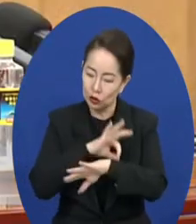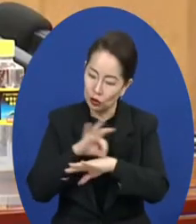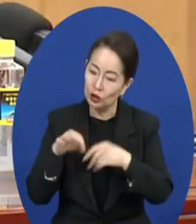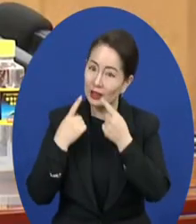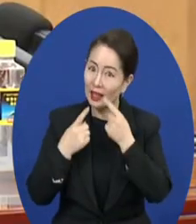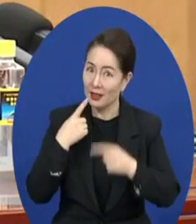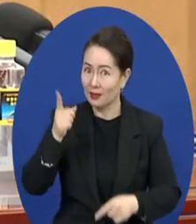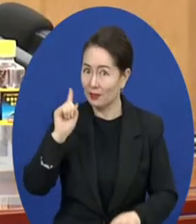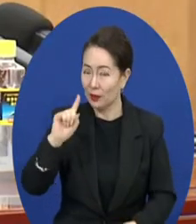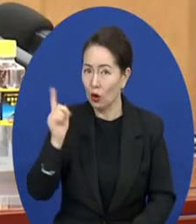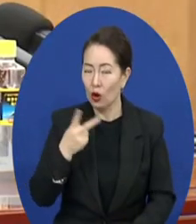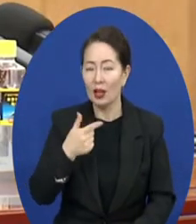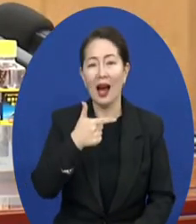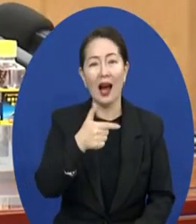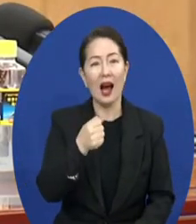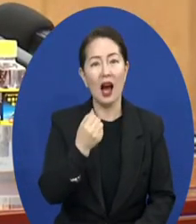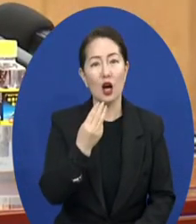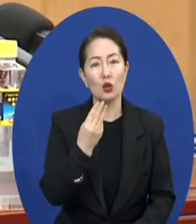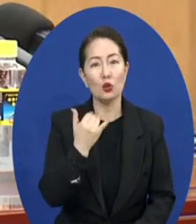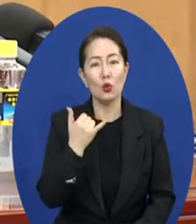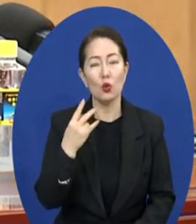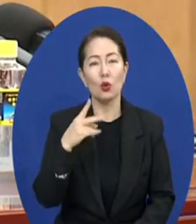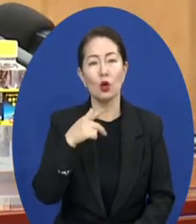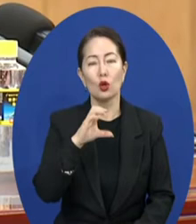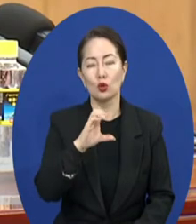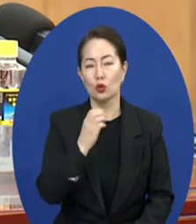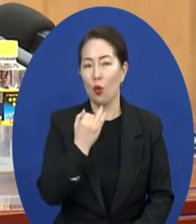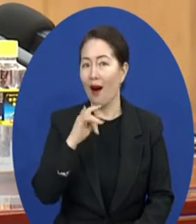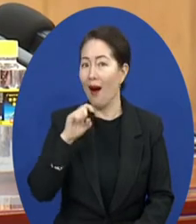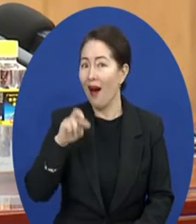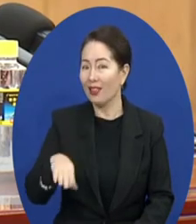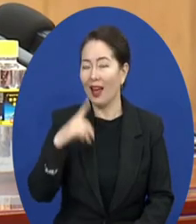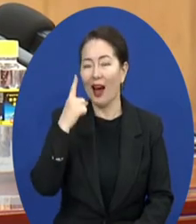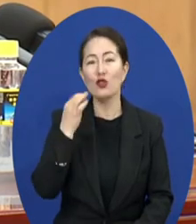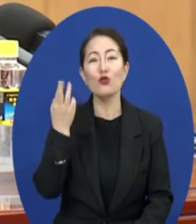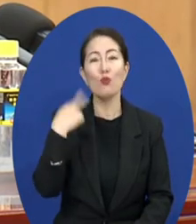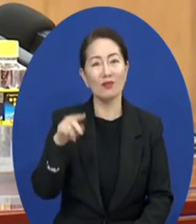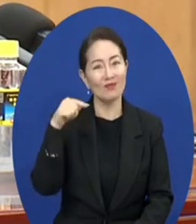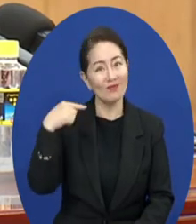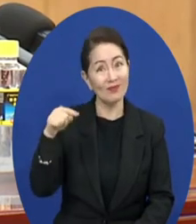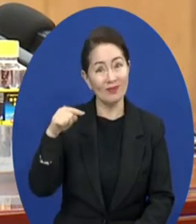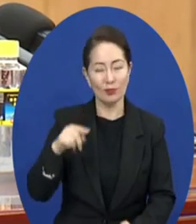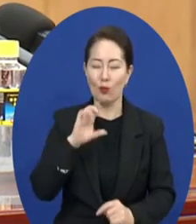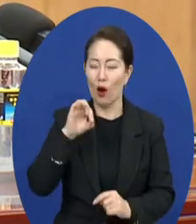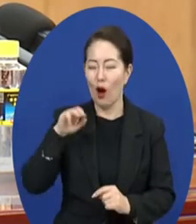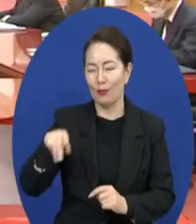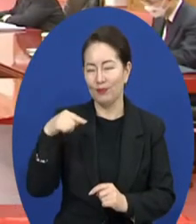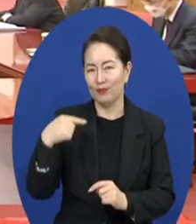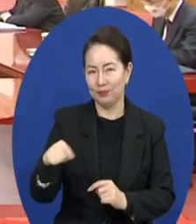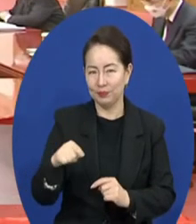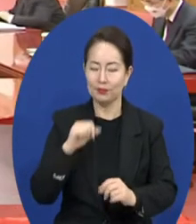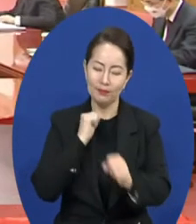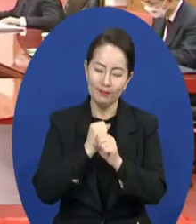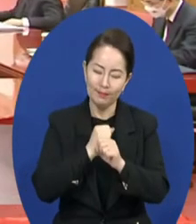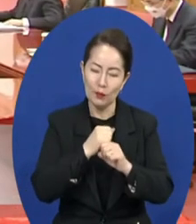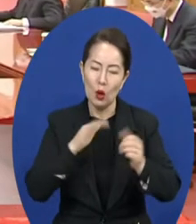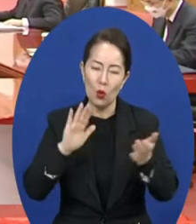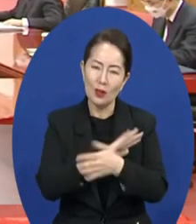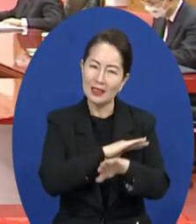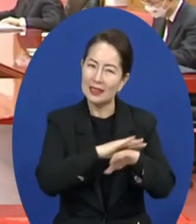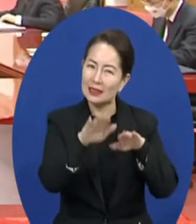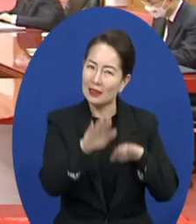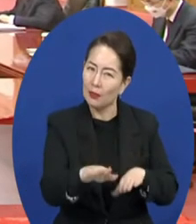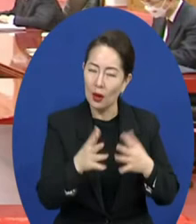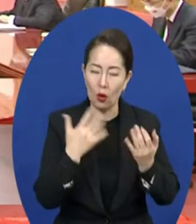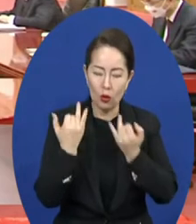Зам нь тухайлах юм бол Гашуун Сухайд ганц модны бонтын төмөр замын бүтээн байгуулалт болон Алтанбуулаг замын үд чиглэлийн хурдны замын төсөл